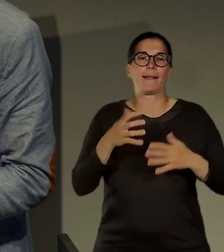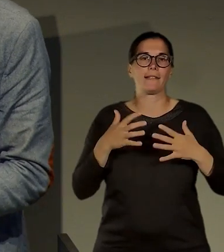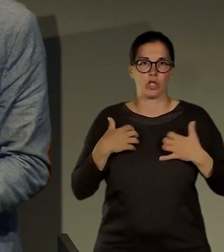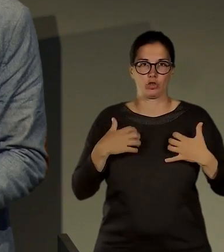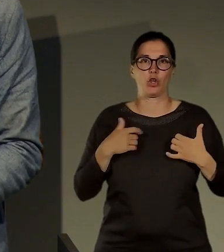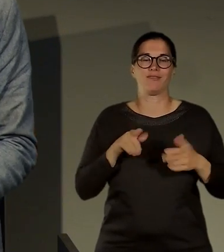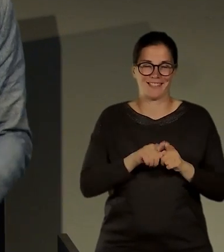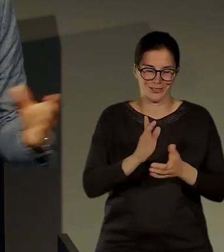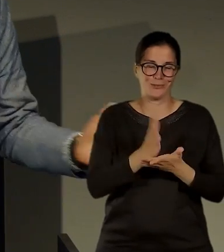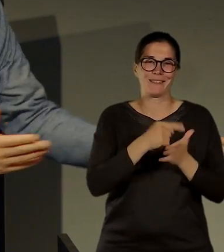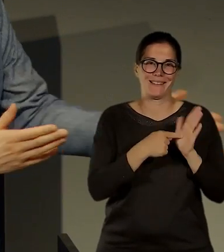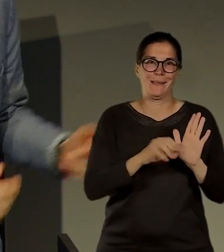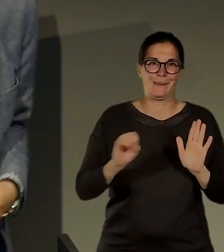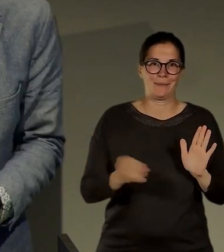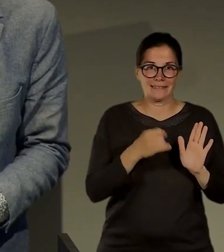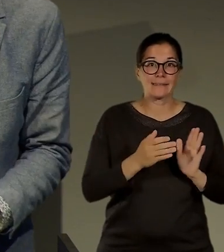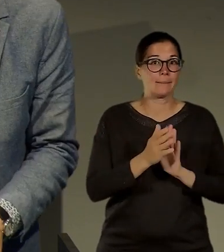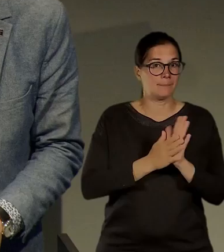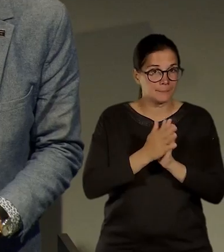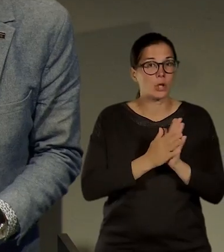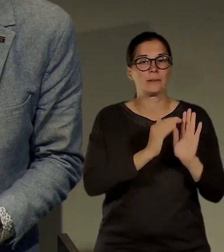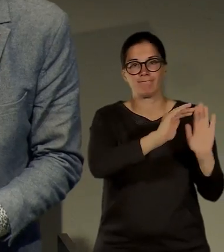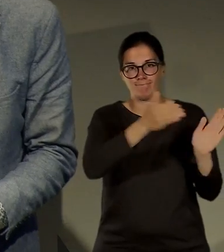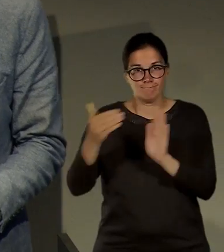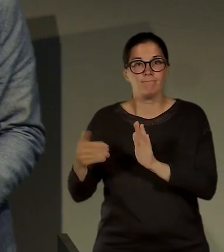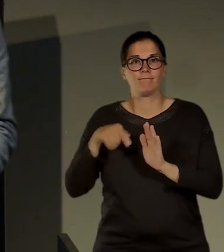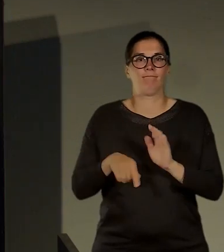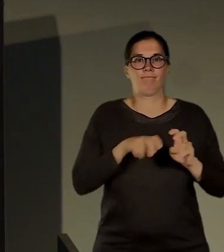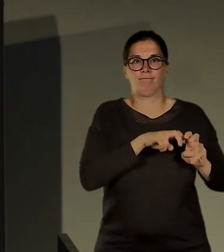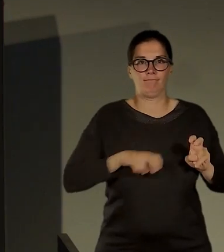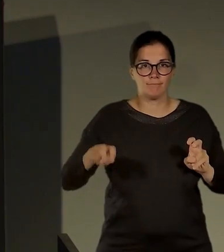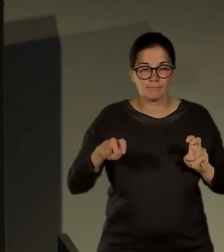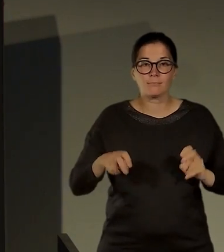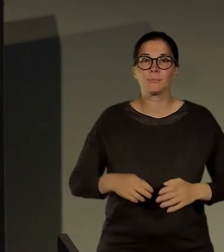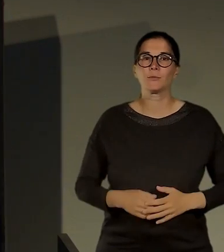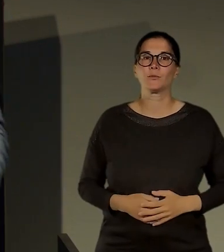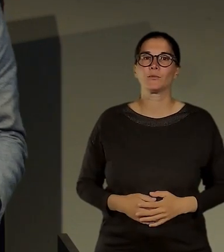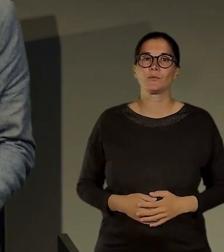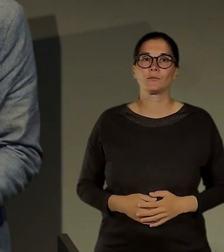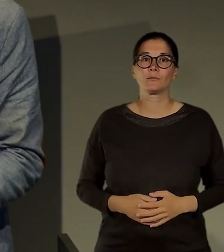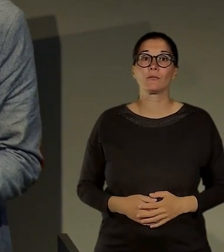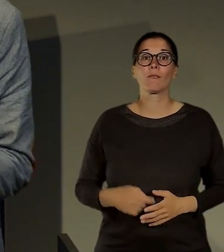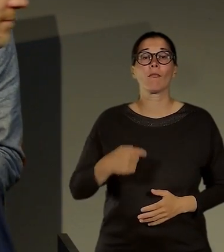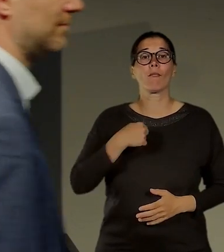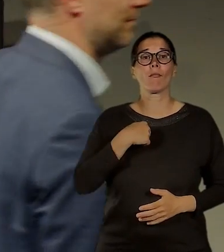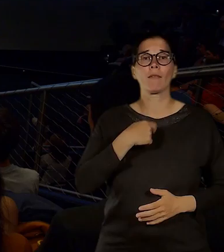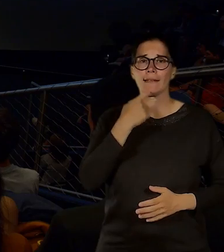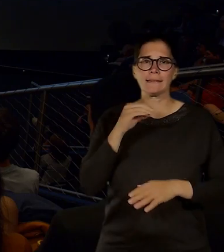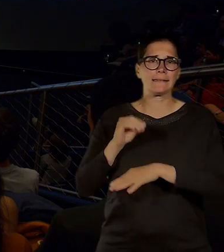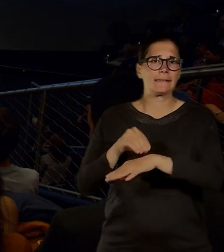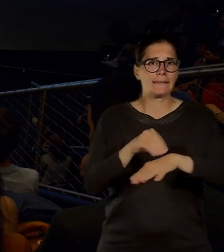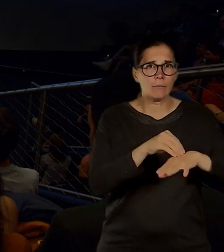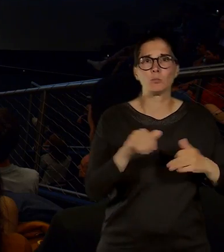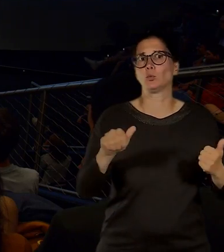tady viděli před náma. Tak prosím, pojďte k nám do panelu, zaujměte místo. Já jenom připomenu,